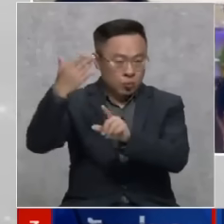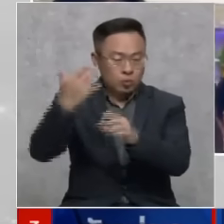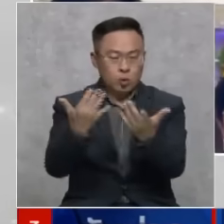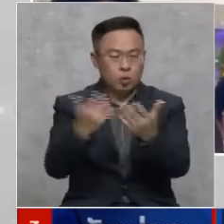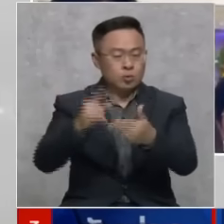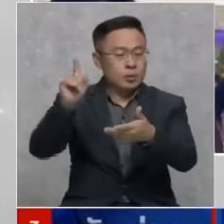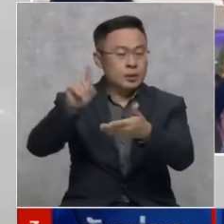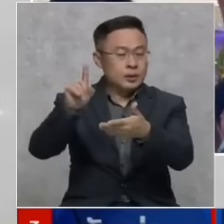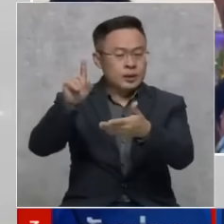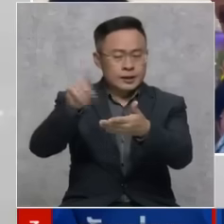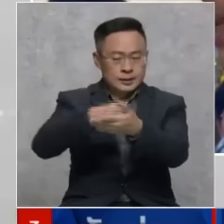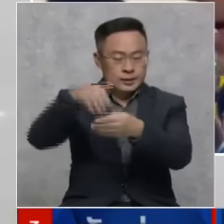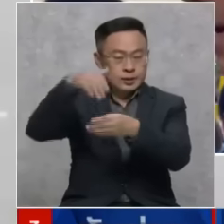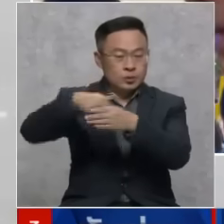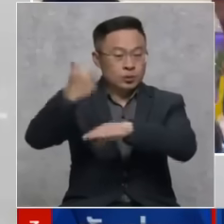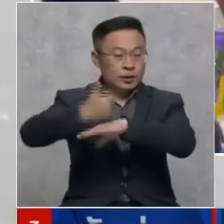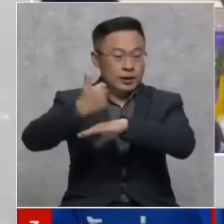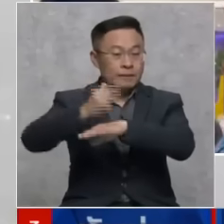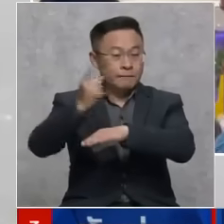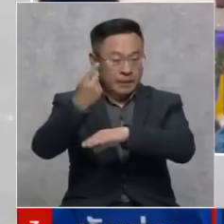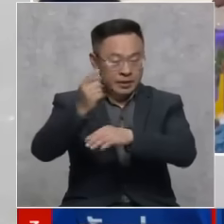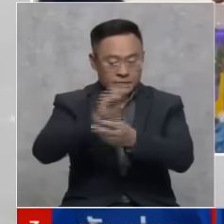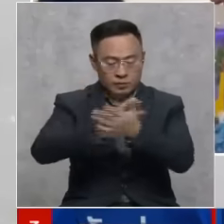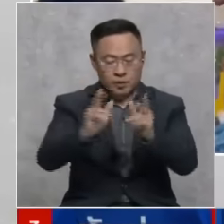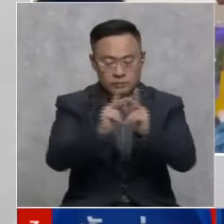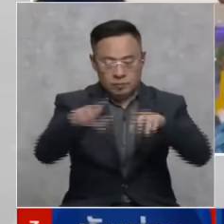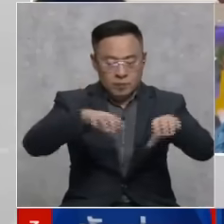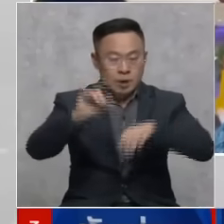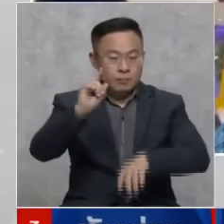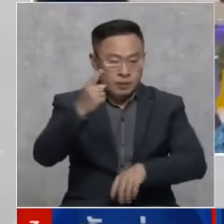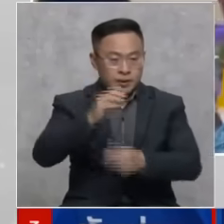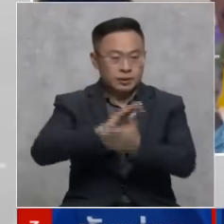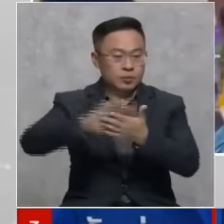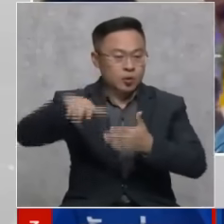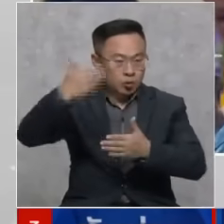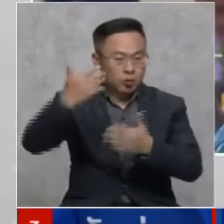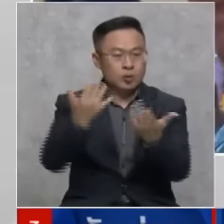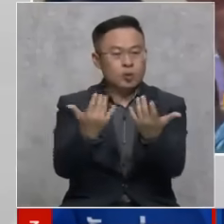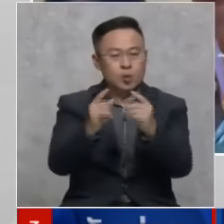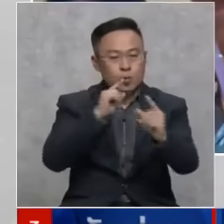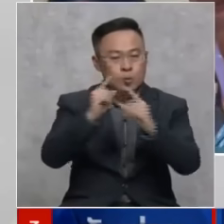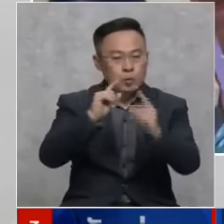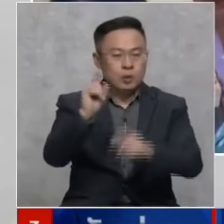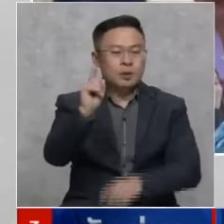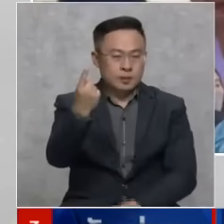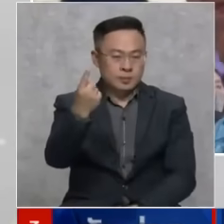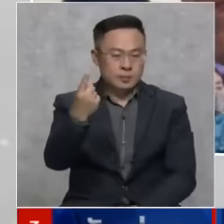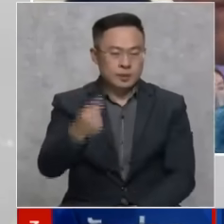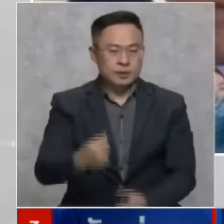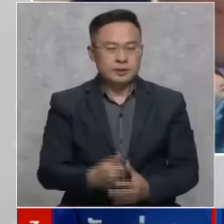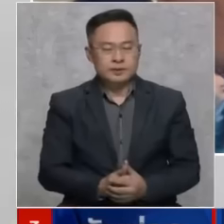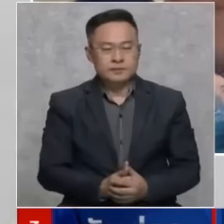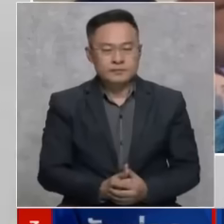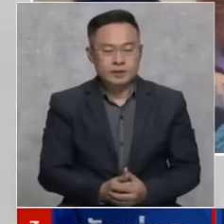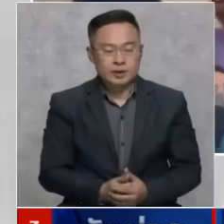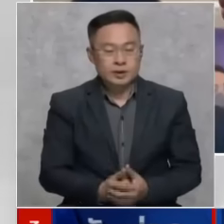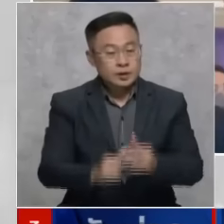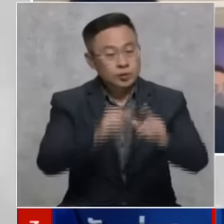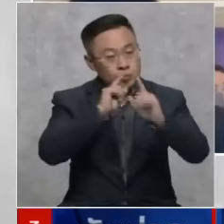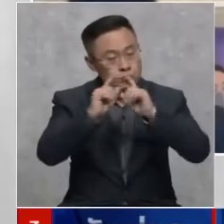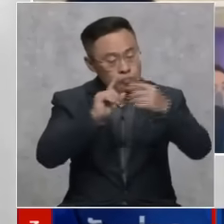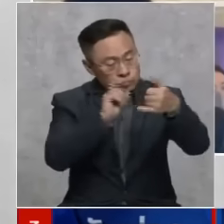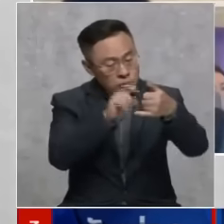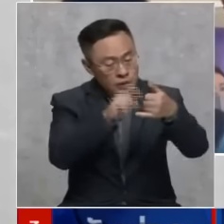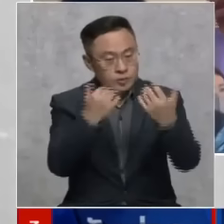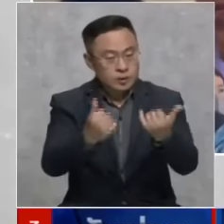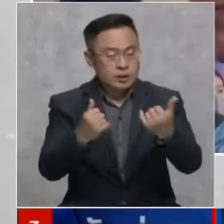ที่ตัดสินใจร่วมกับกรรมการบริหารชุดใหม่นั้นก็คงต้องรอเวลาแน่นอนอ ย่างหมออ๋องได้มาปรึกษาพี่ถิ่นบ้างไหมคะเรื่อง